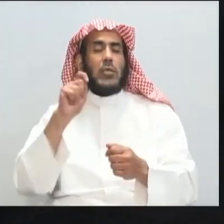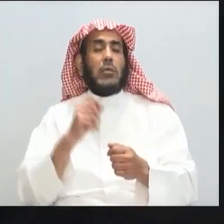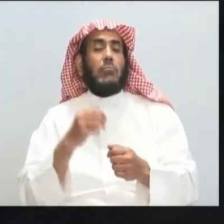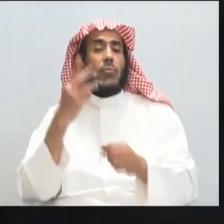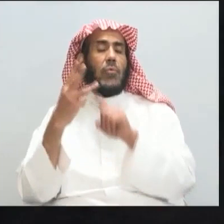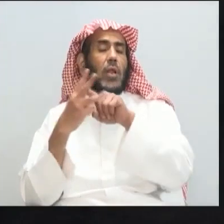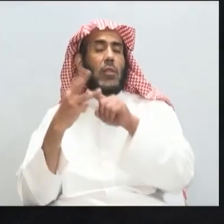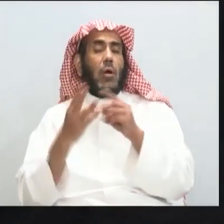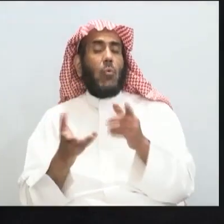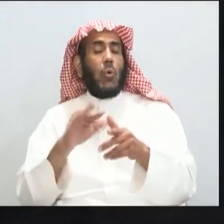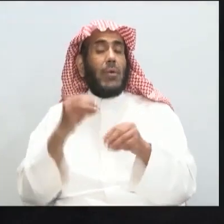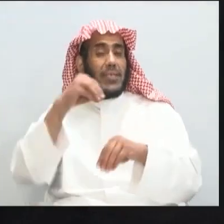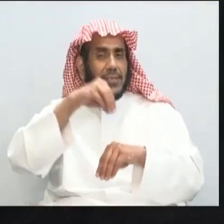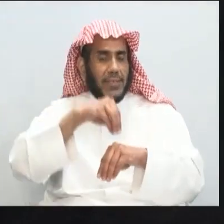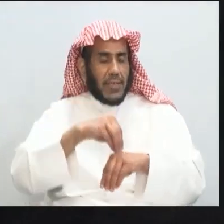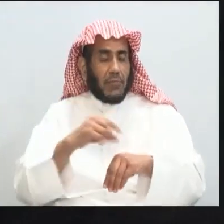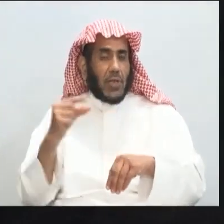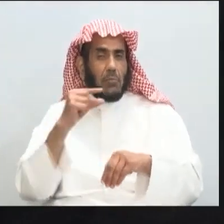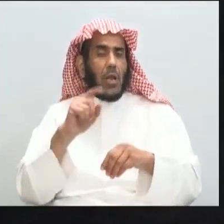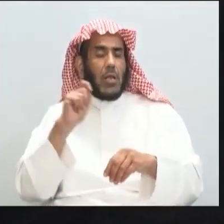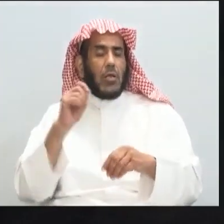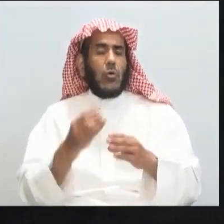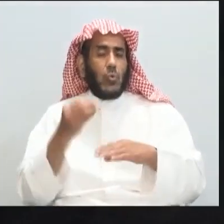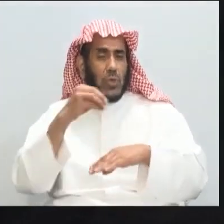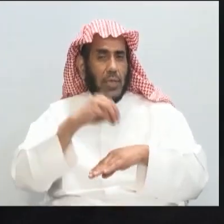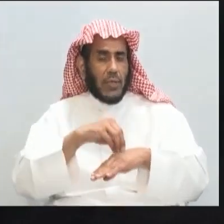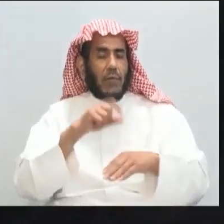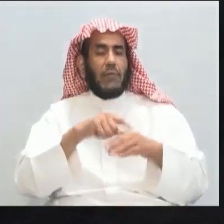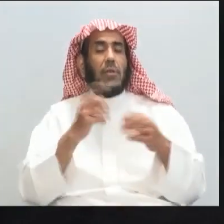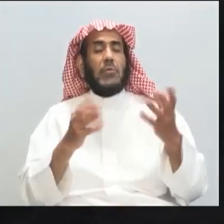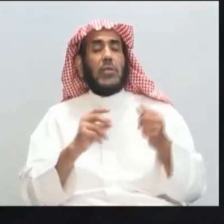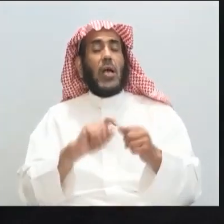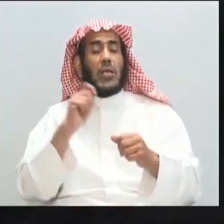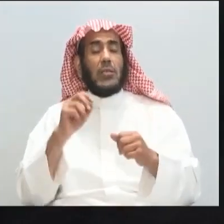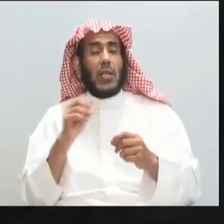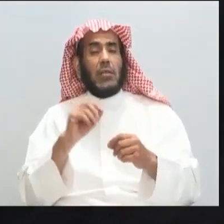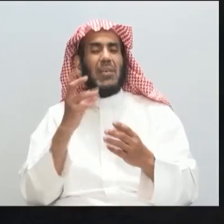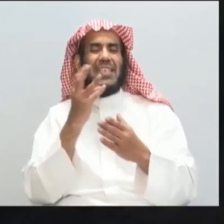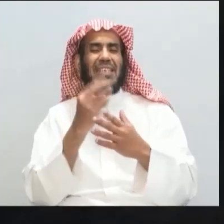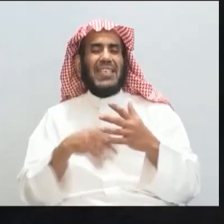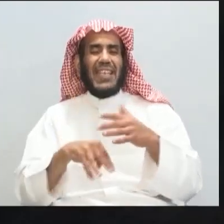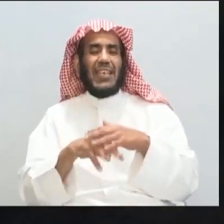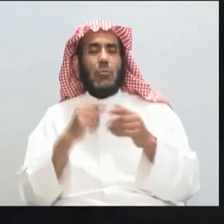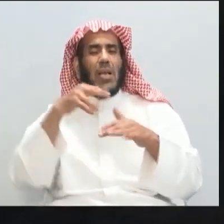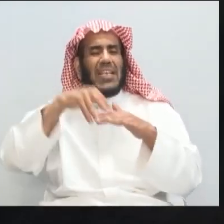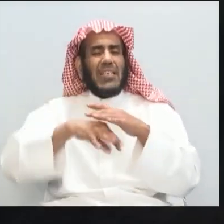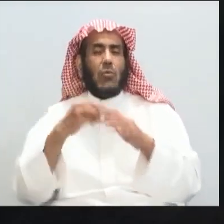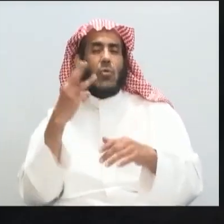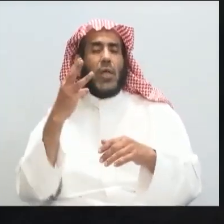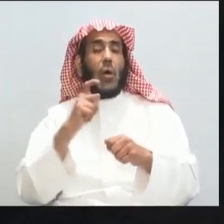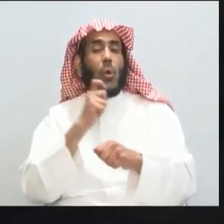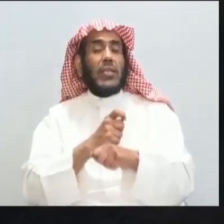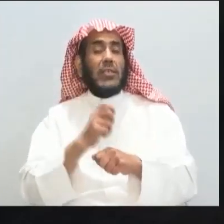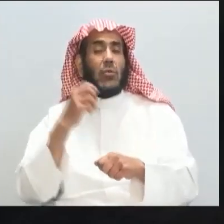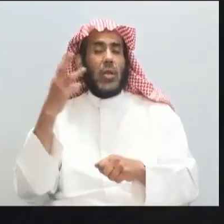ثلاثه وما زاد في الكلمه الاصليه يزاد في في الميزان لذلك اصل الكلمه هو الجذر وما سمي بالجذر الثلاثي او الاصل